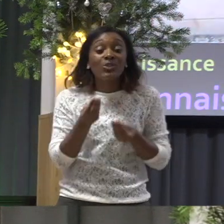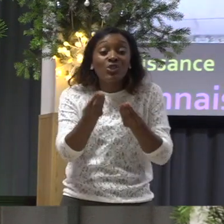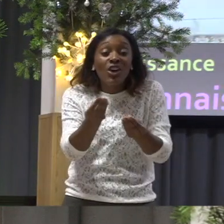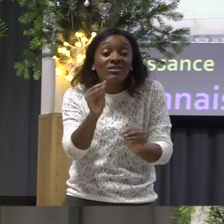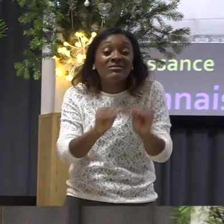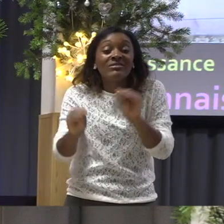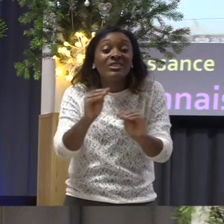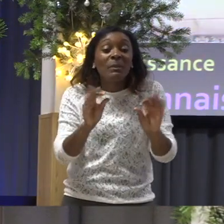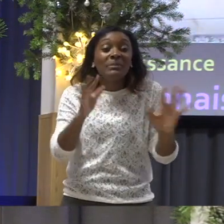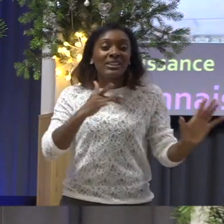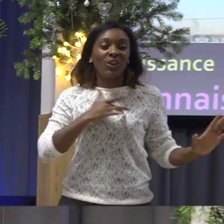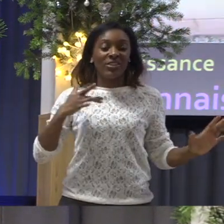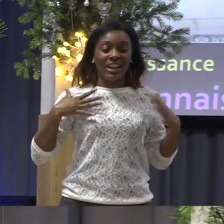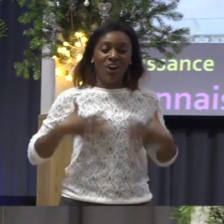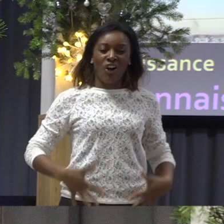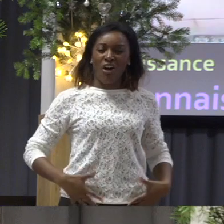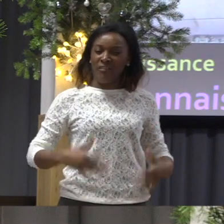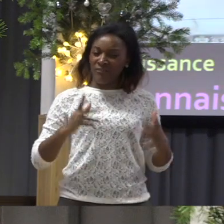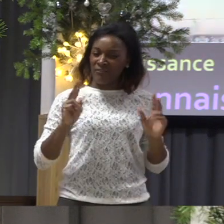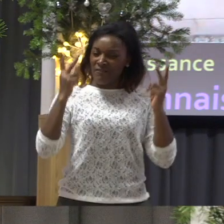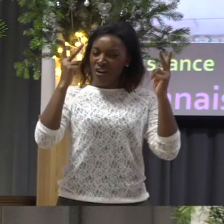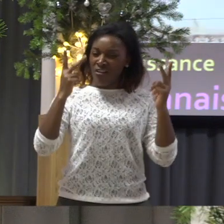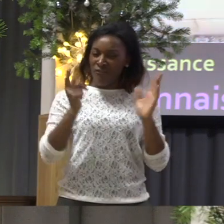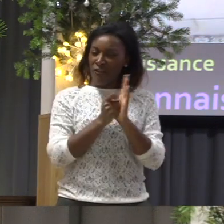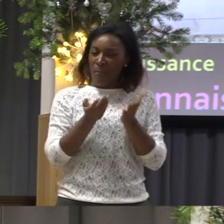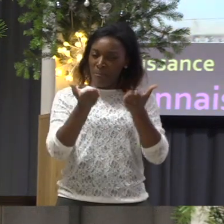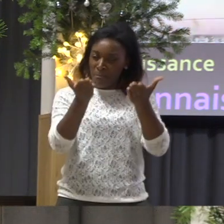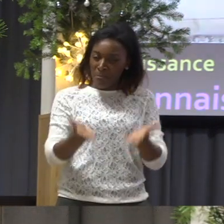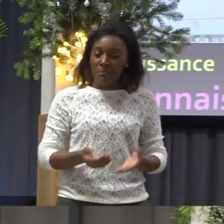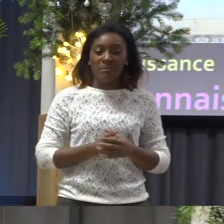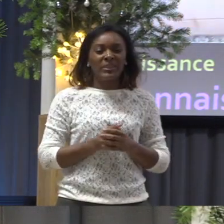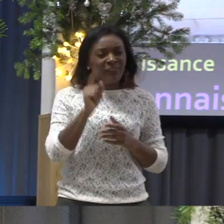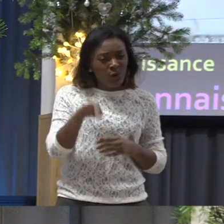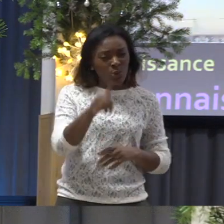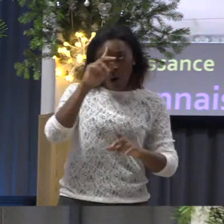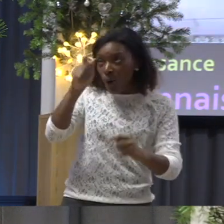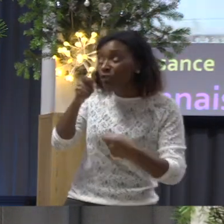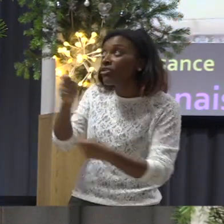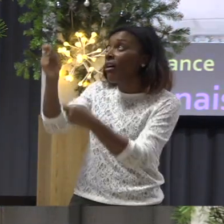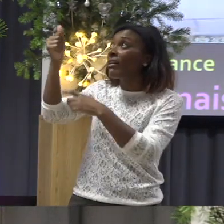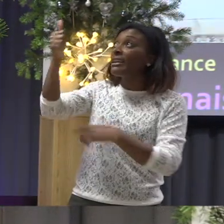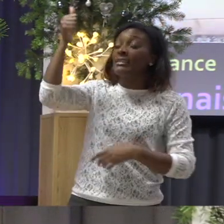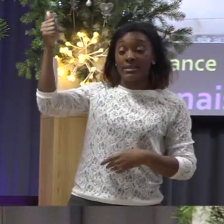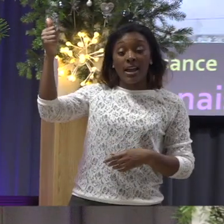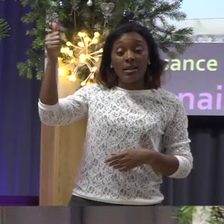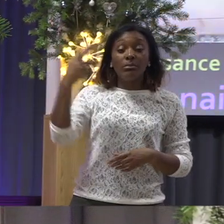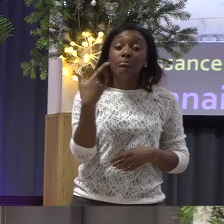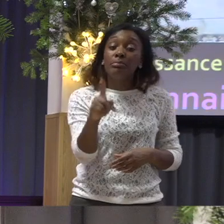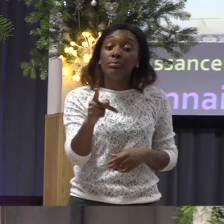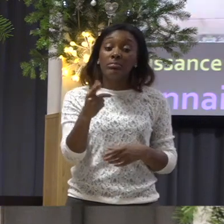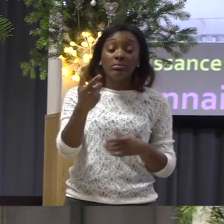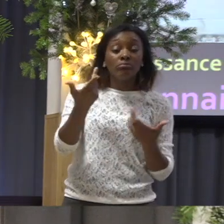santé du corps et la vitalité de tout ton être. Honore l'Éternel en lui donnant une part de tes